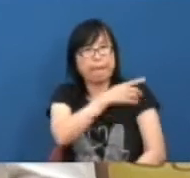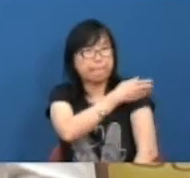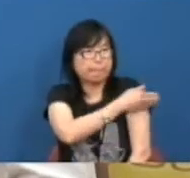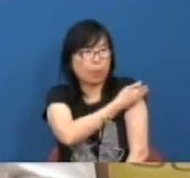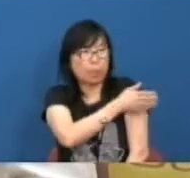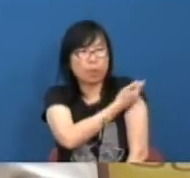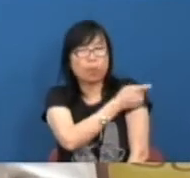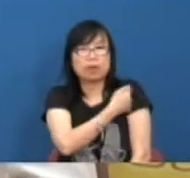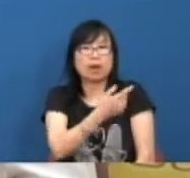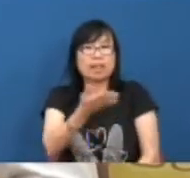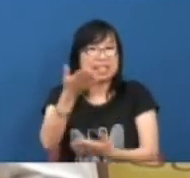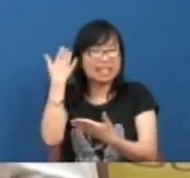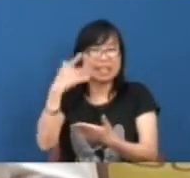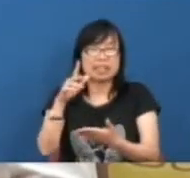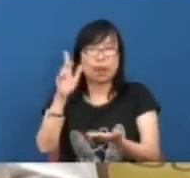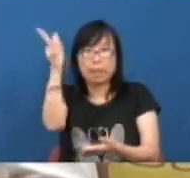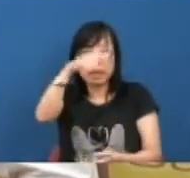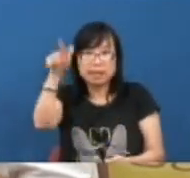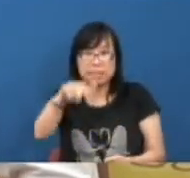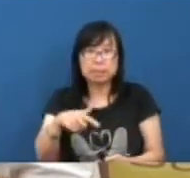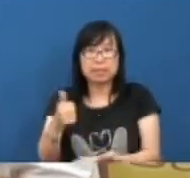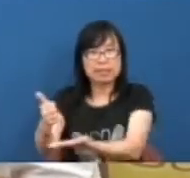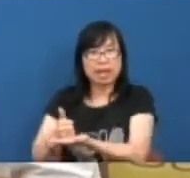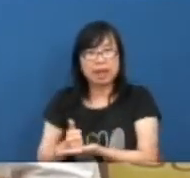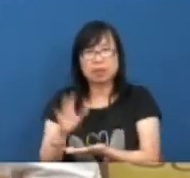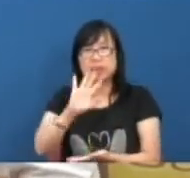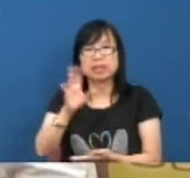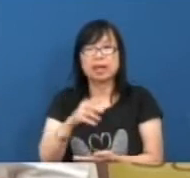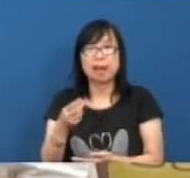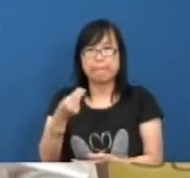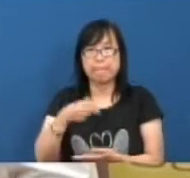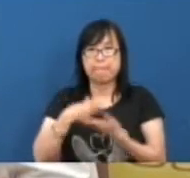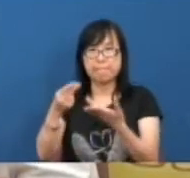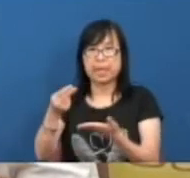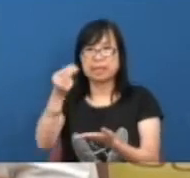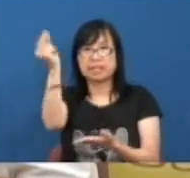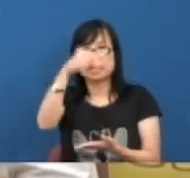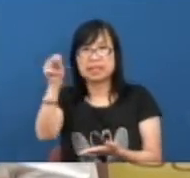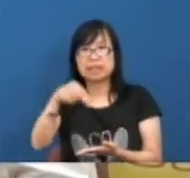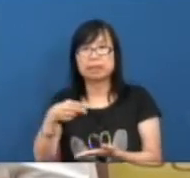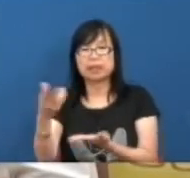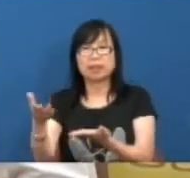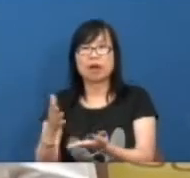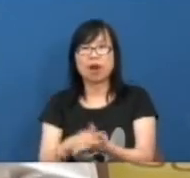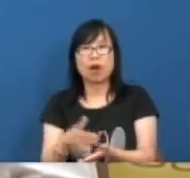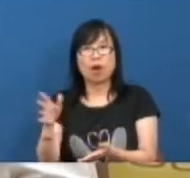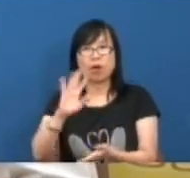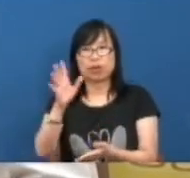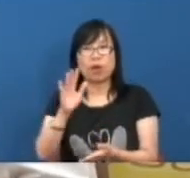前好似話有8000元請佢啦，跟住佢就話。我不用那麼多了，你給7000元我就可以了因為我想輪公屋